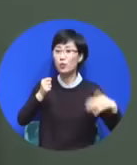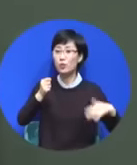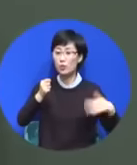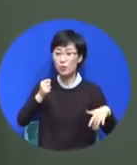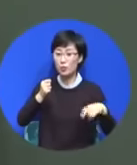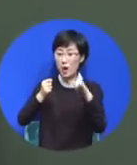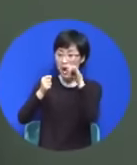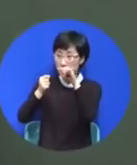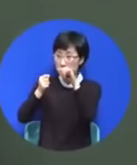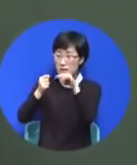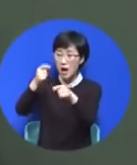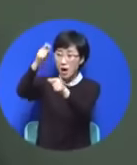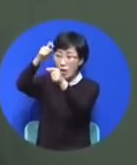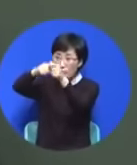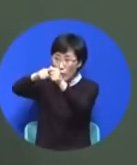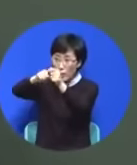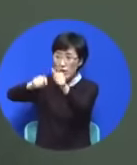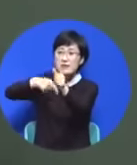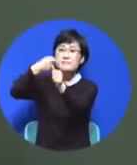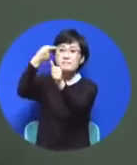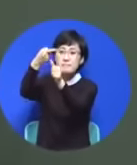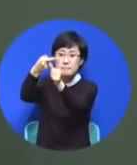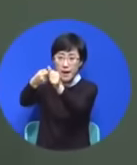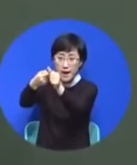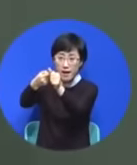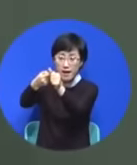역사 서기만 했는데도